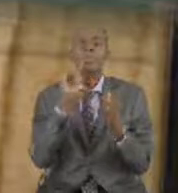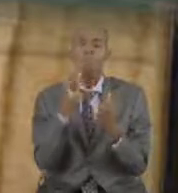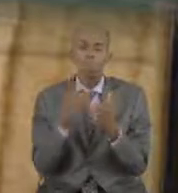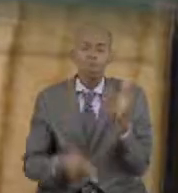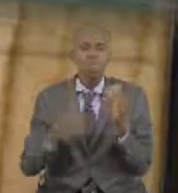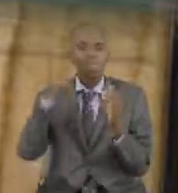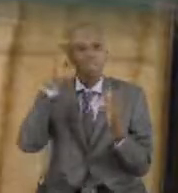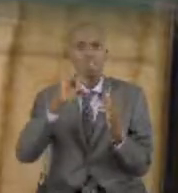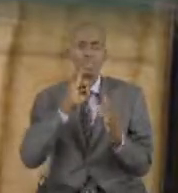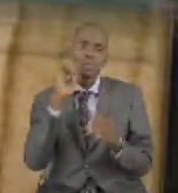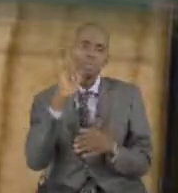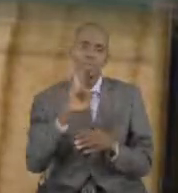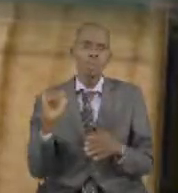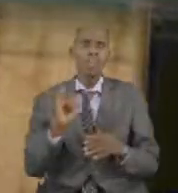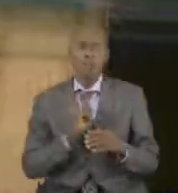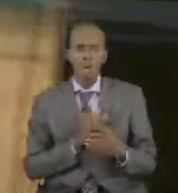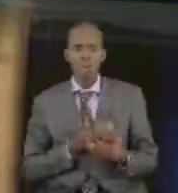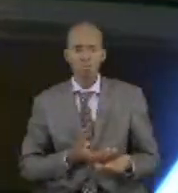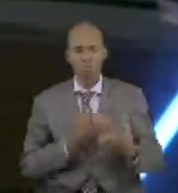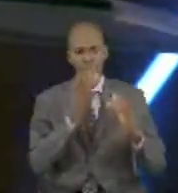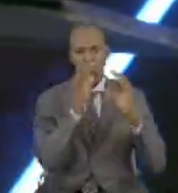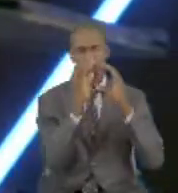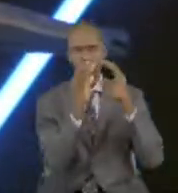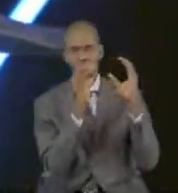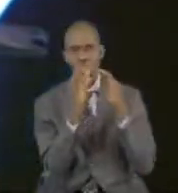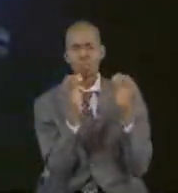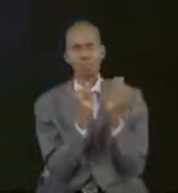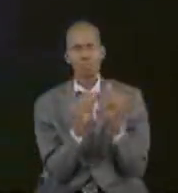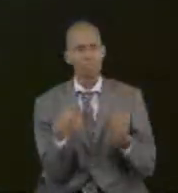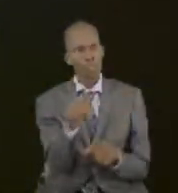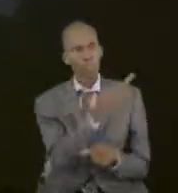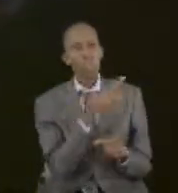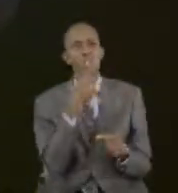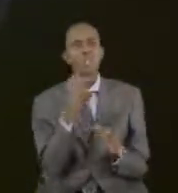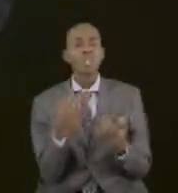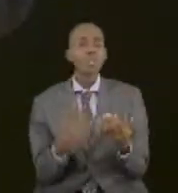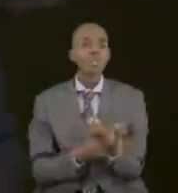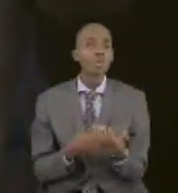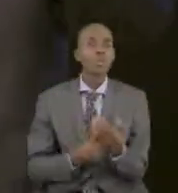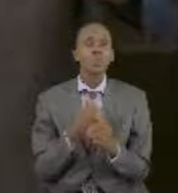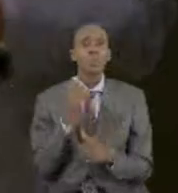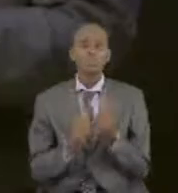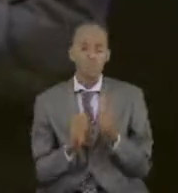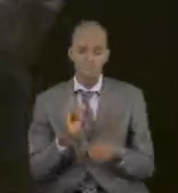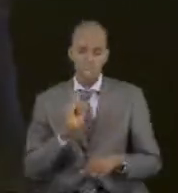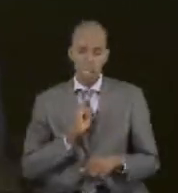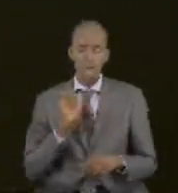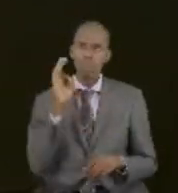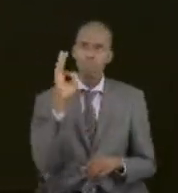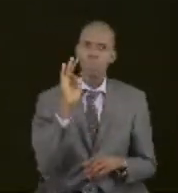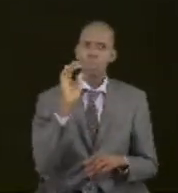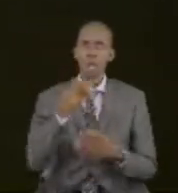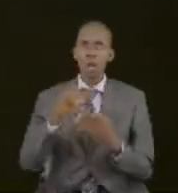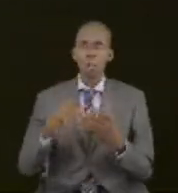prêche. Je communique, je leur ai expliqué, je leur ai exposé l'évangile que je prêche parmi